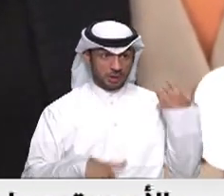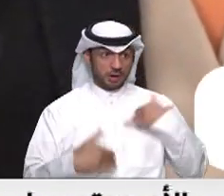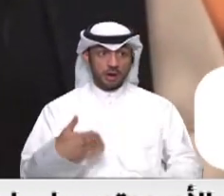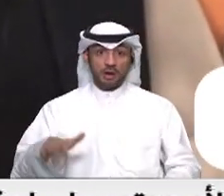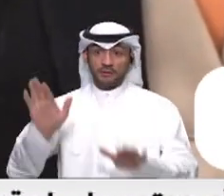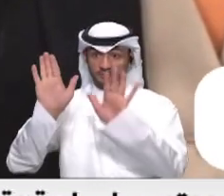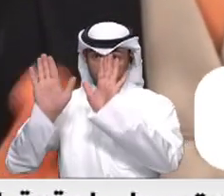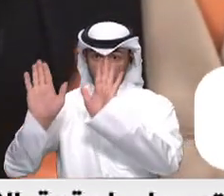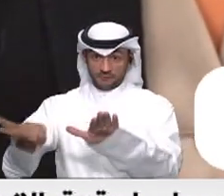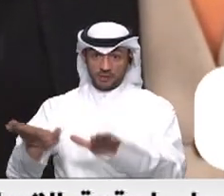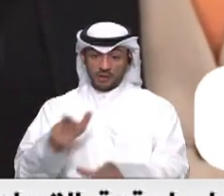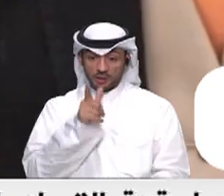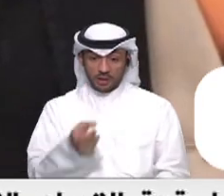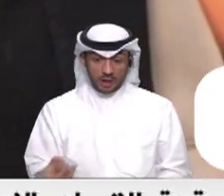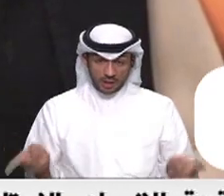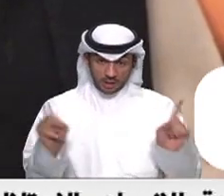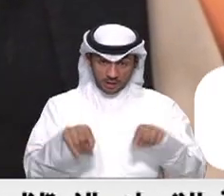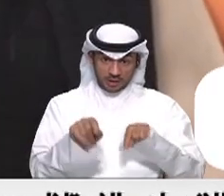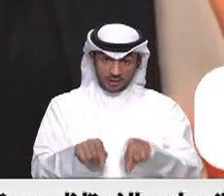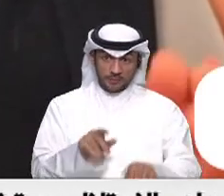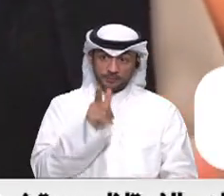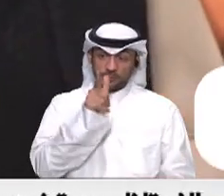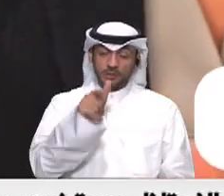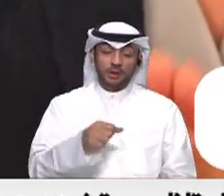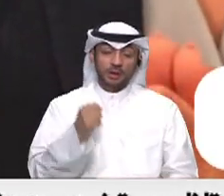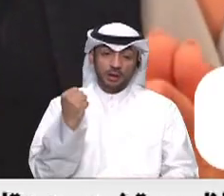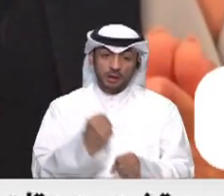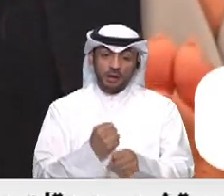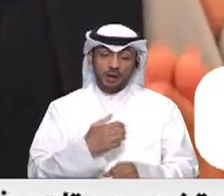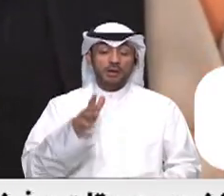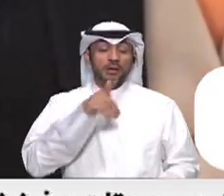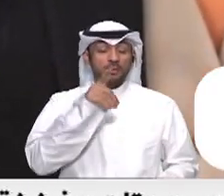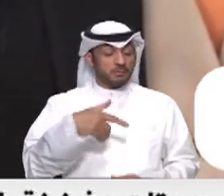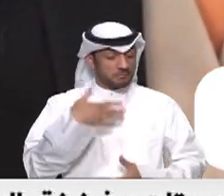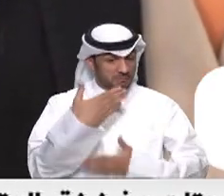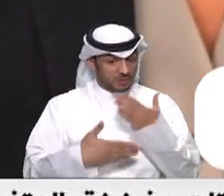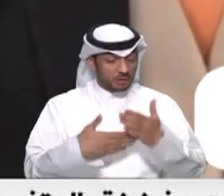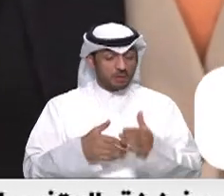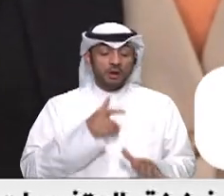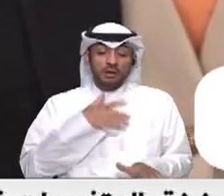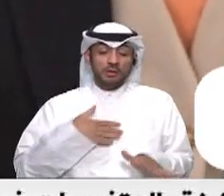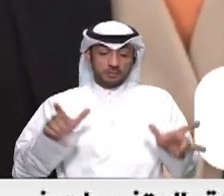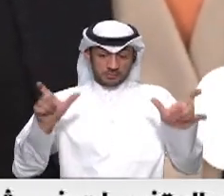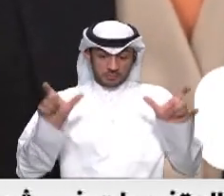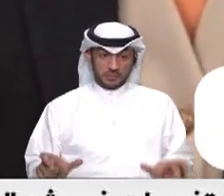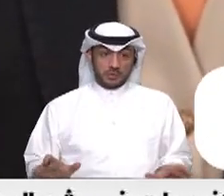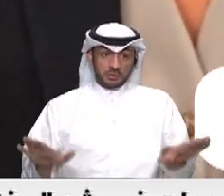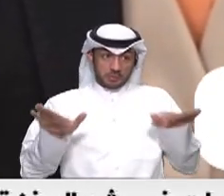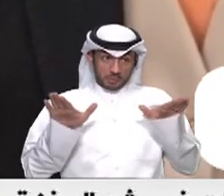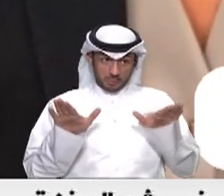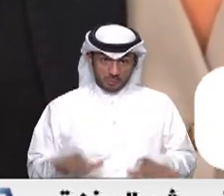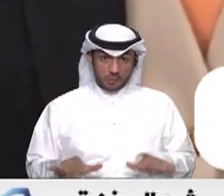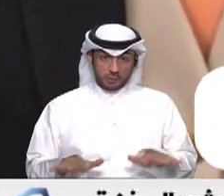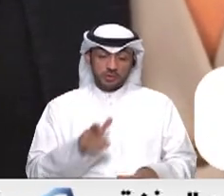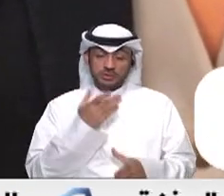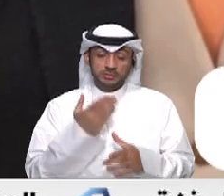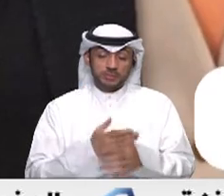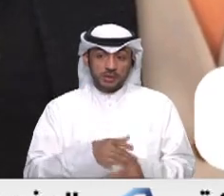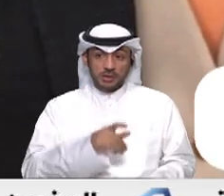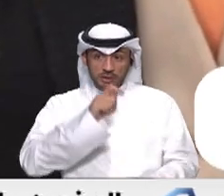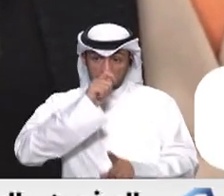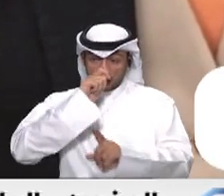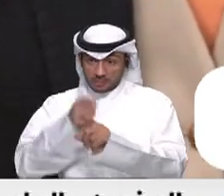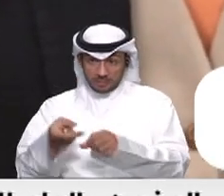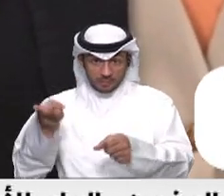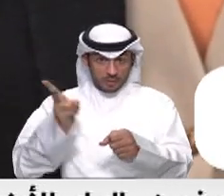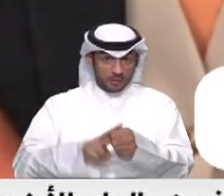قواتها. حتى الآن لا تزال رغم كل ذلك متمسكة ومتمركزة في مواقعها على أمل ألا تتعرض